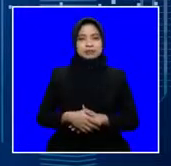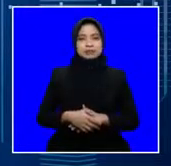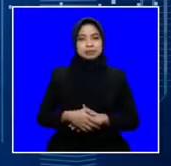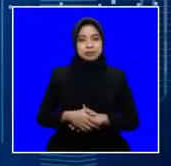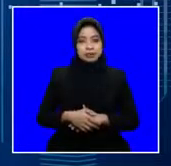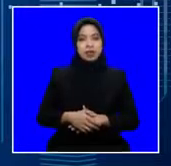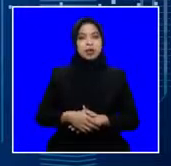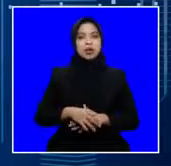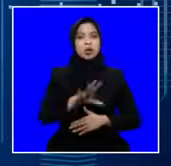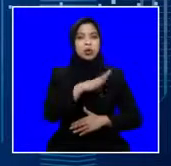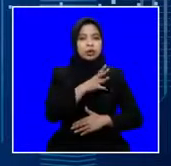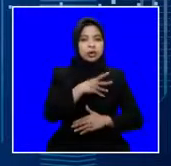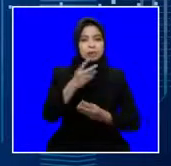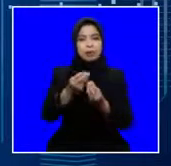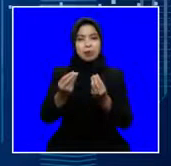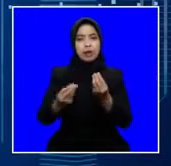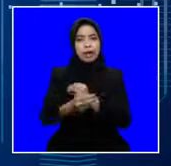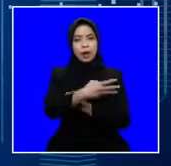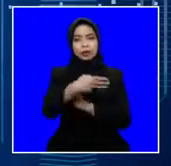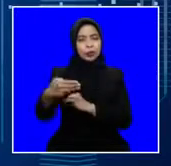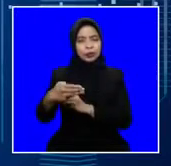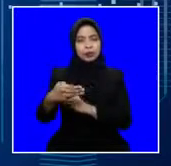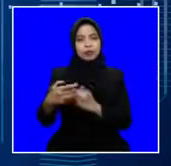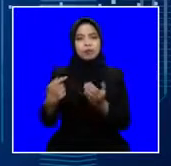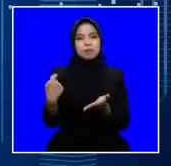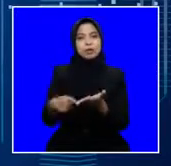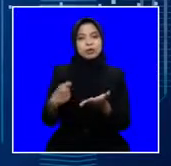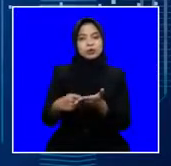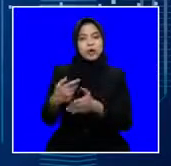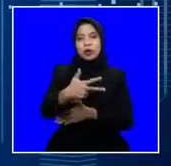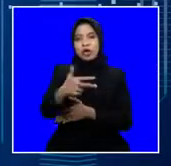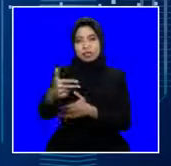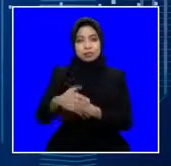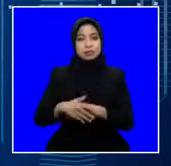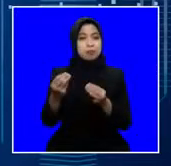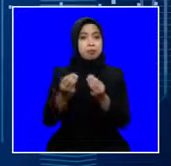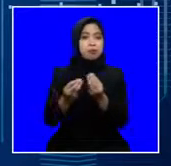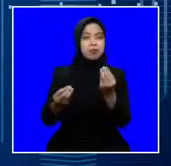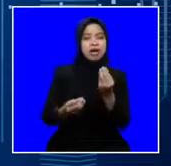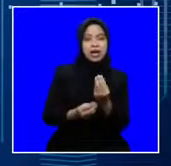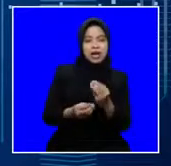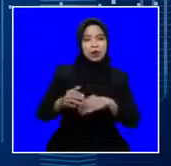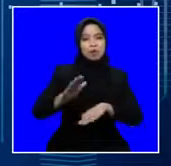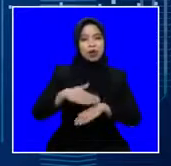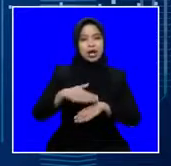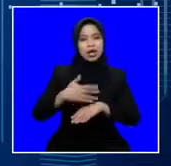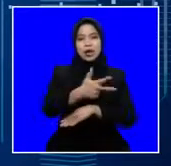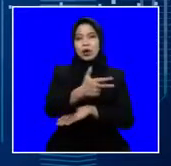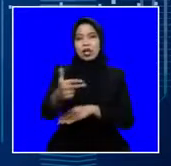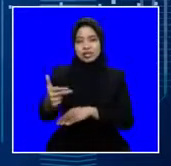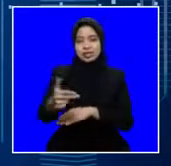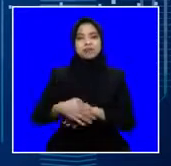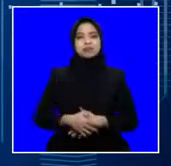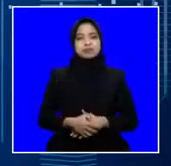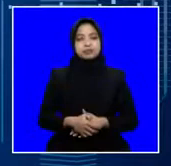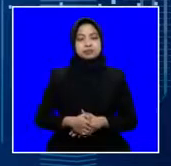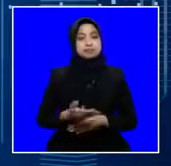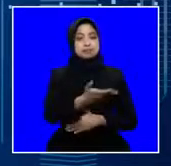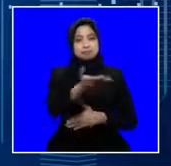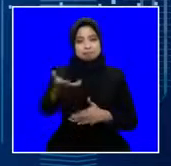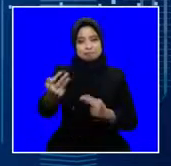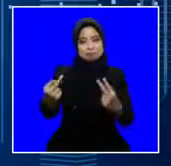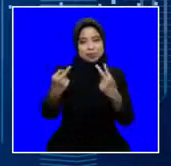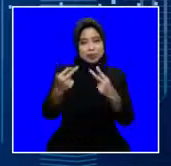Dosen, Perwakilan Badan Eksekutif Mahasiswa Indonesia, dan Perwakilan Pelaku Budaya Indonesia, serta para